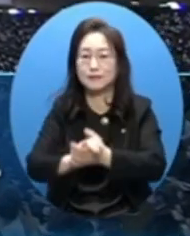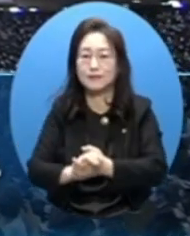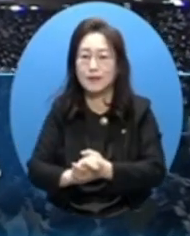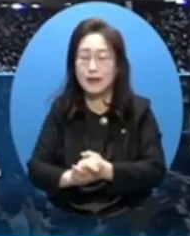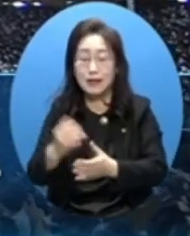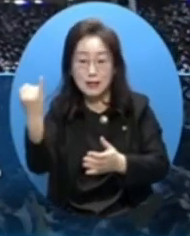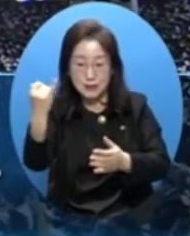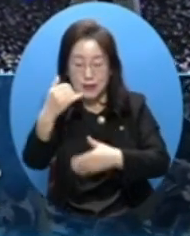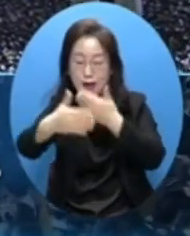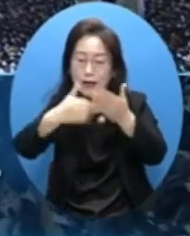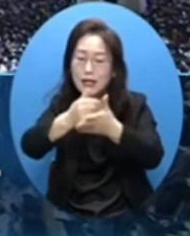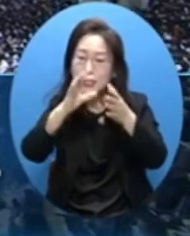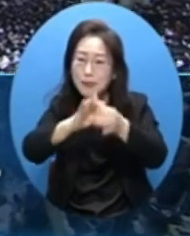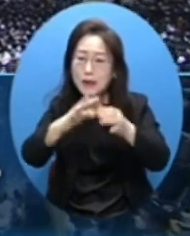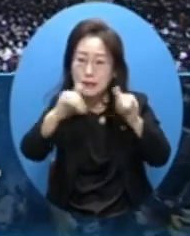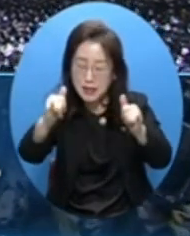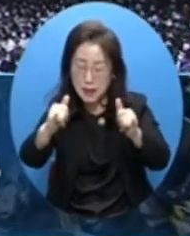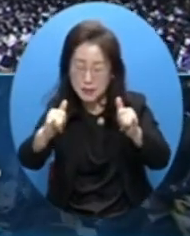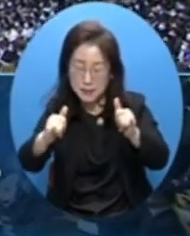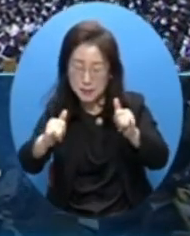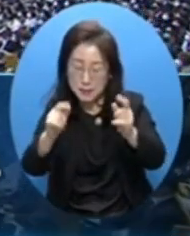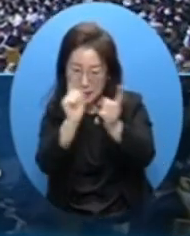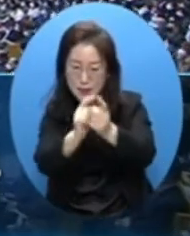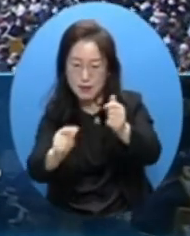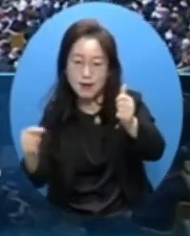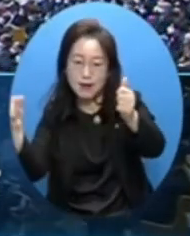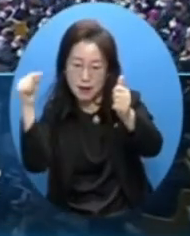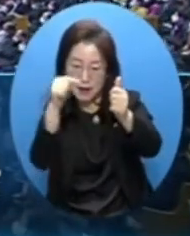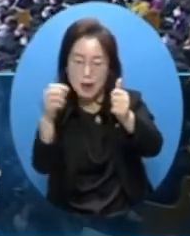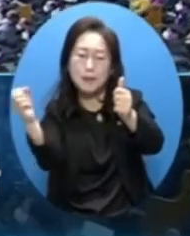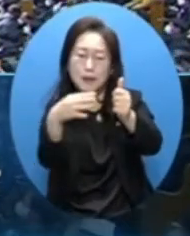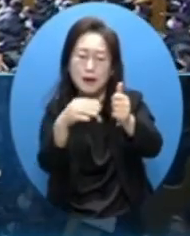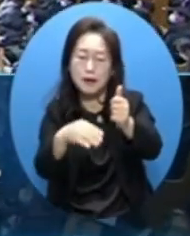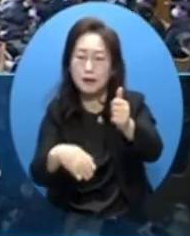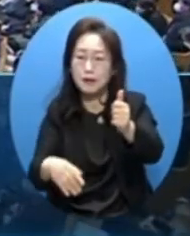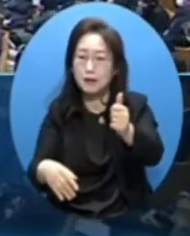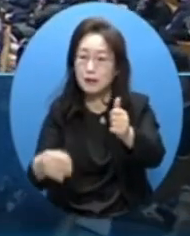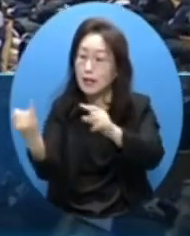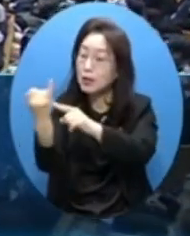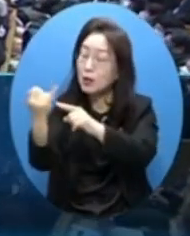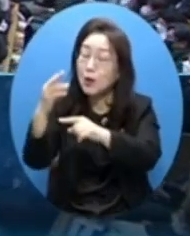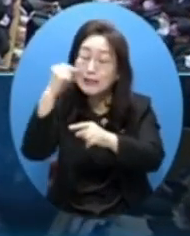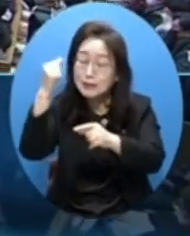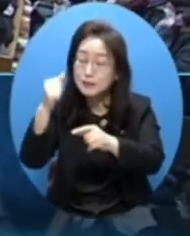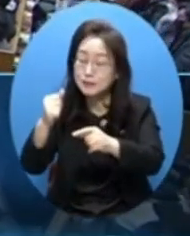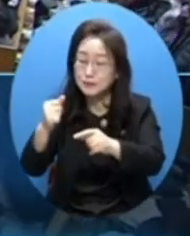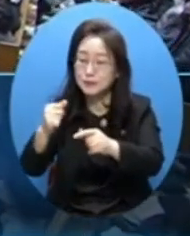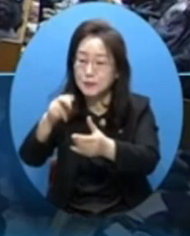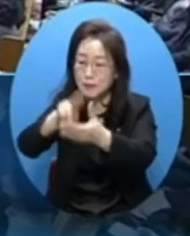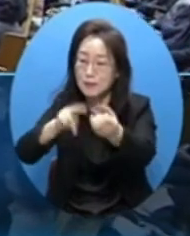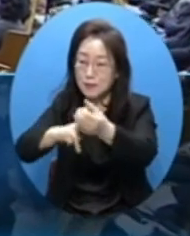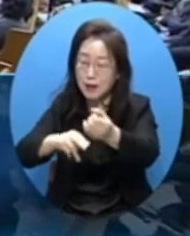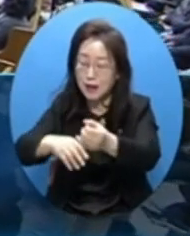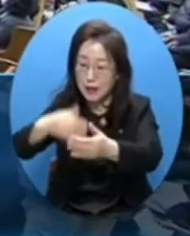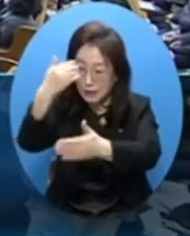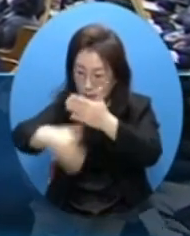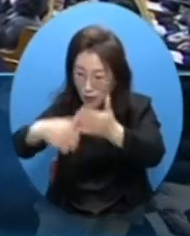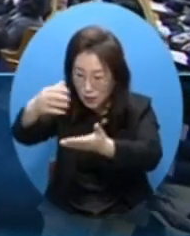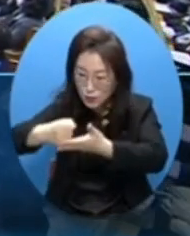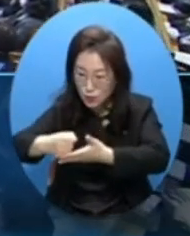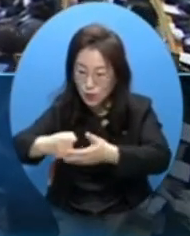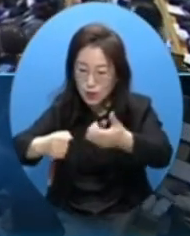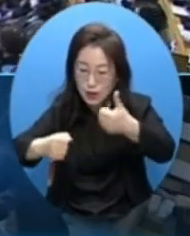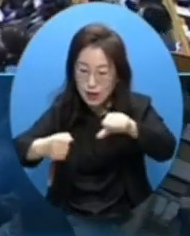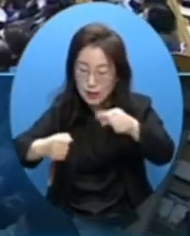그 여인이 하나님의 사람에게 나아가서 말하니 그가 이르되 너는 가서 기름을 팔아 빚을 갚고 남은 것으로 너와 내 두